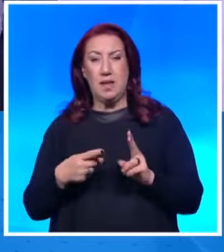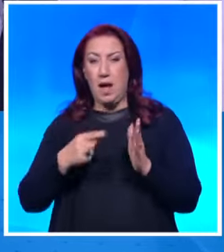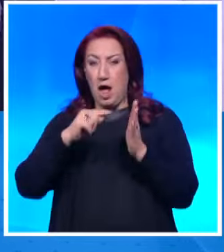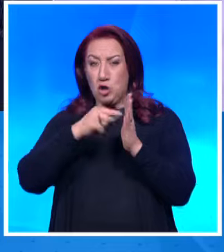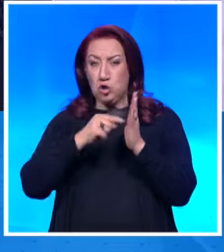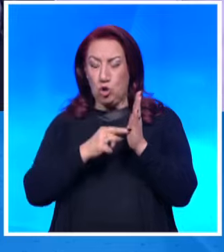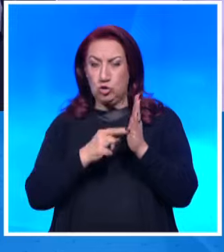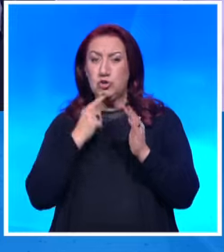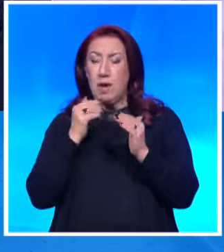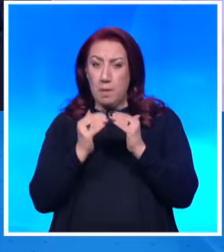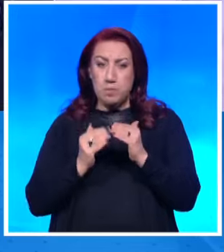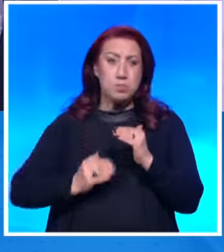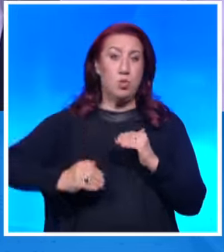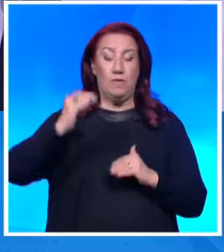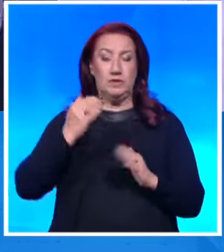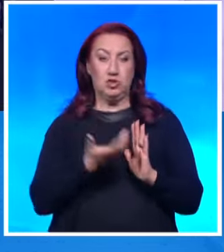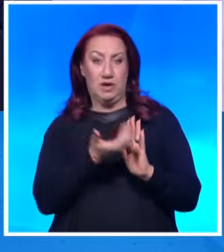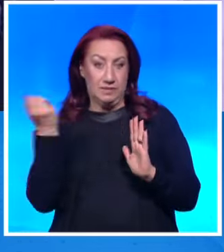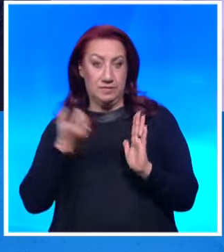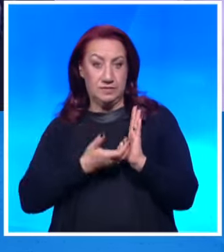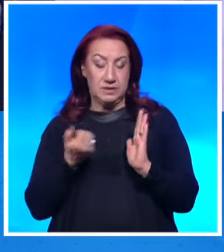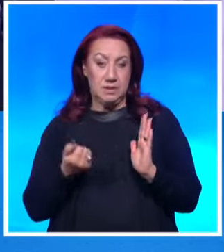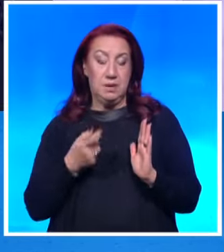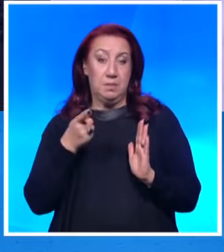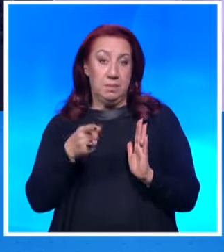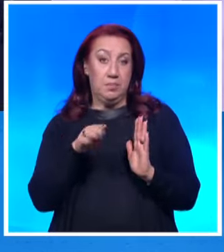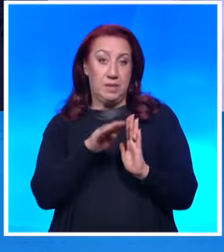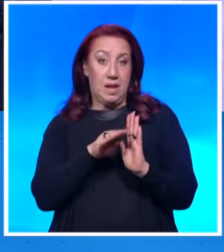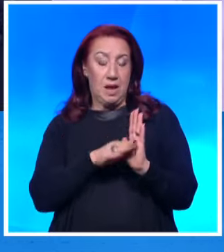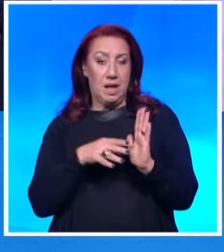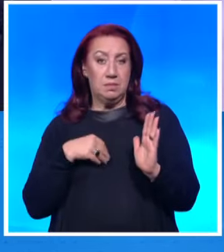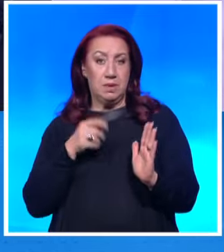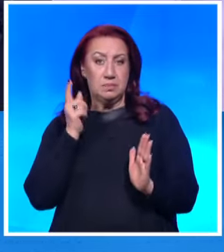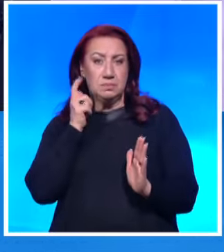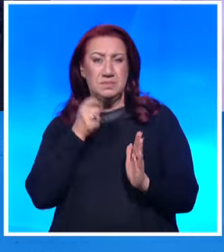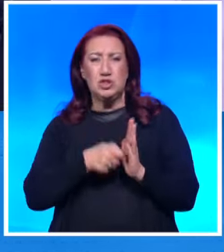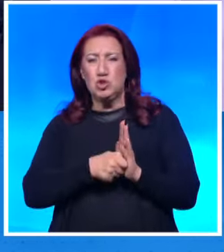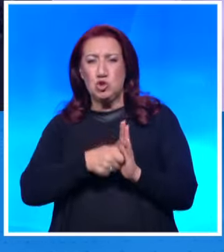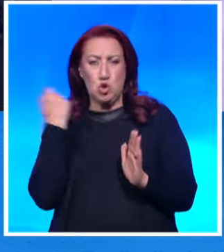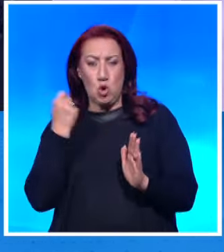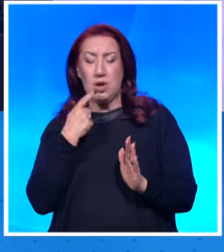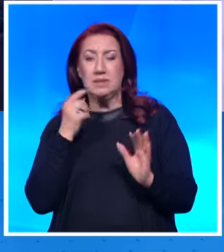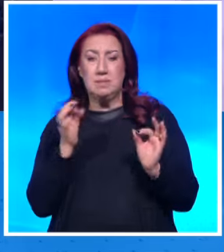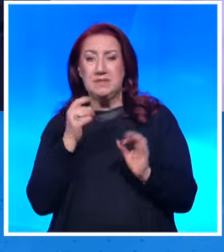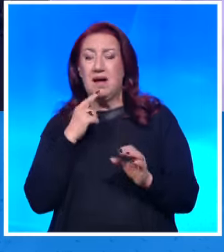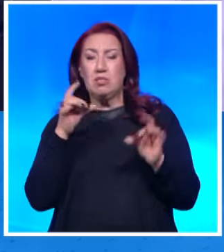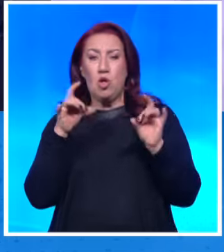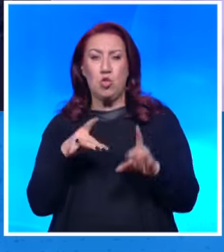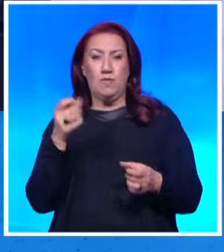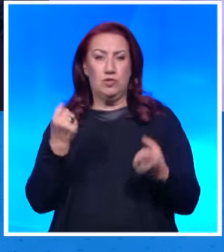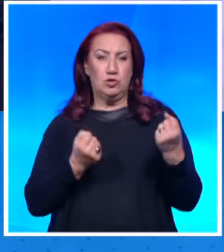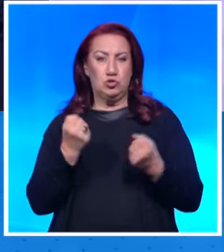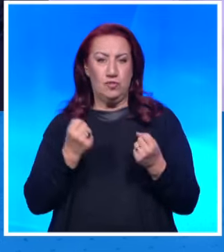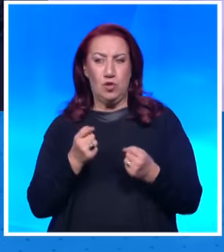завишихме отнемането на тези точки. Тя е много рестриктивна именно към новите водачи, които стартират кариерата си с ограничен